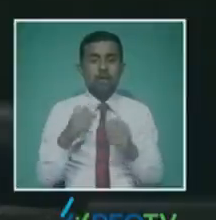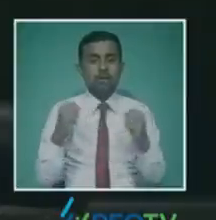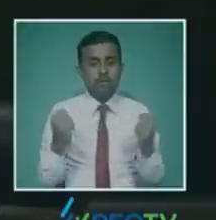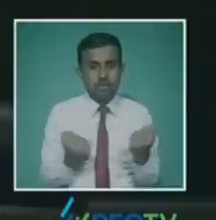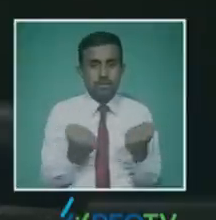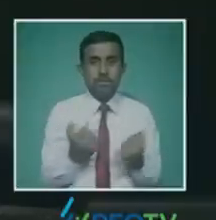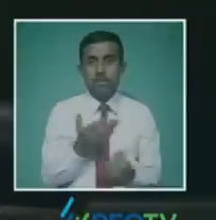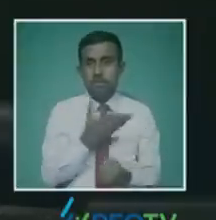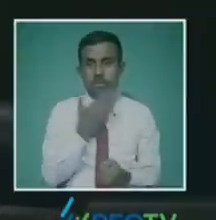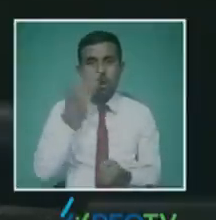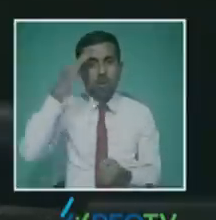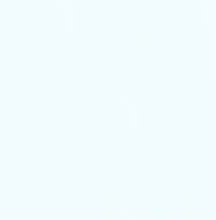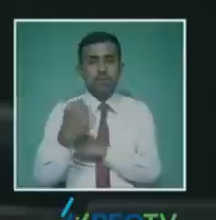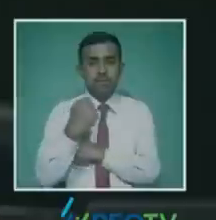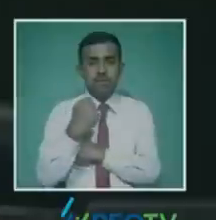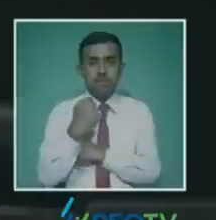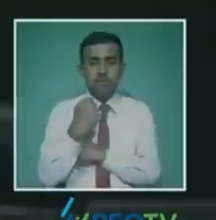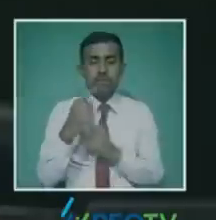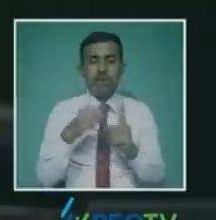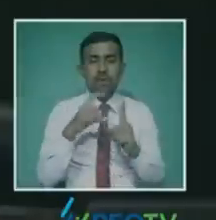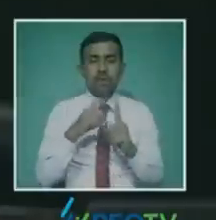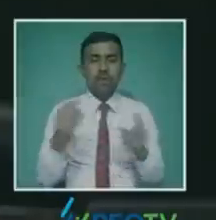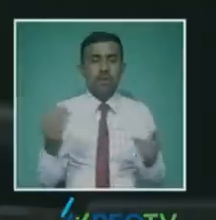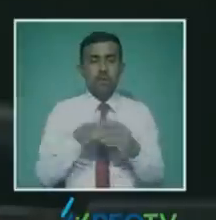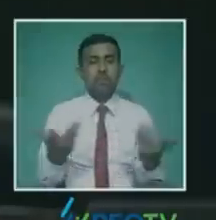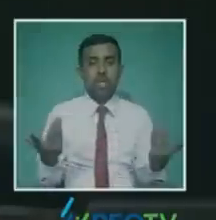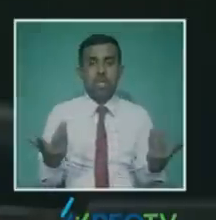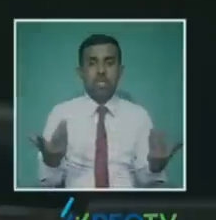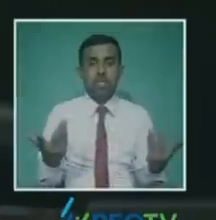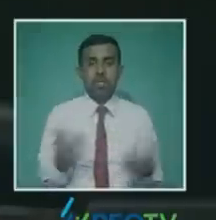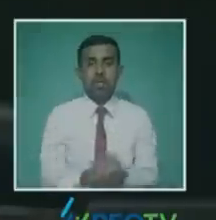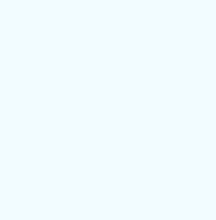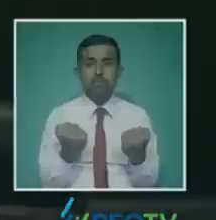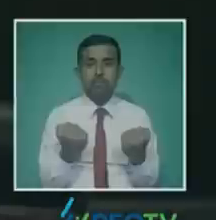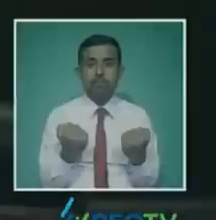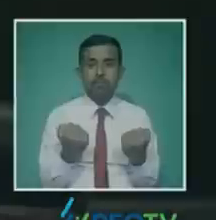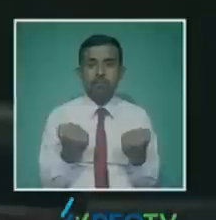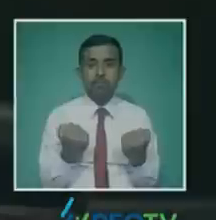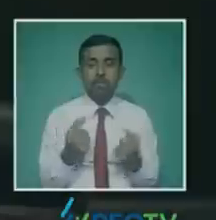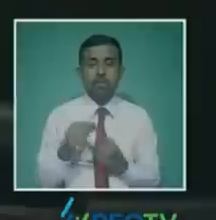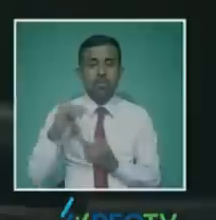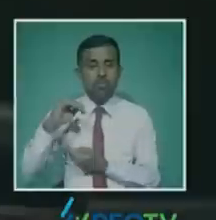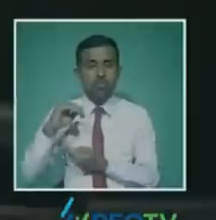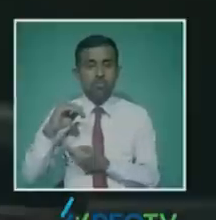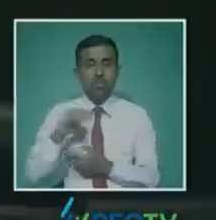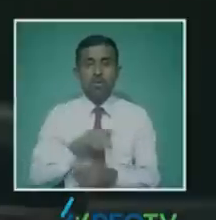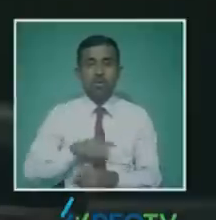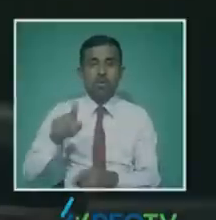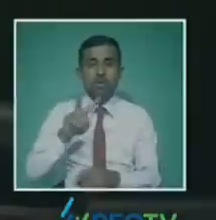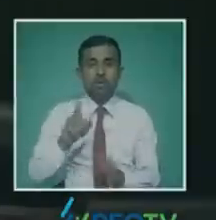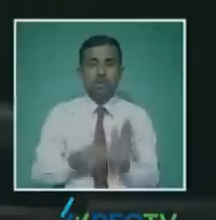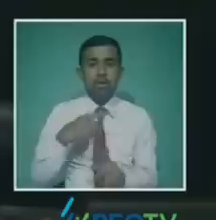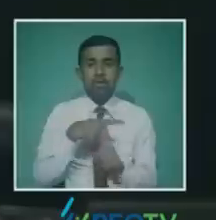විය හැකි දෙමව්පියන්ගේ ශක්තිය අධ්‍යාපනයට ගන්න ක්‍රමවේදයක් හදන එක. මේ ශක්තිමත් පෞද්ගලික අංශයට ගිහිල්ලා තියෙන